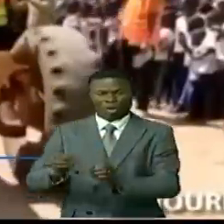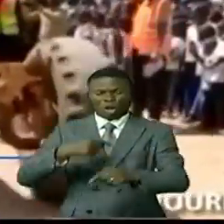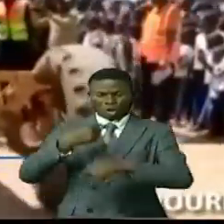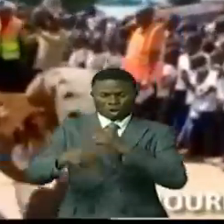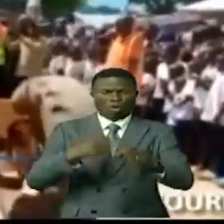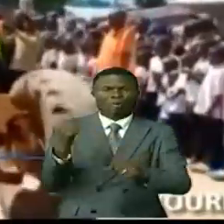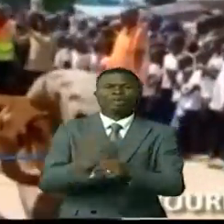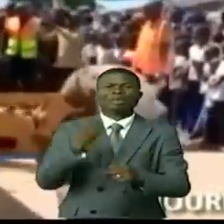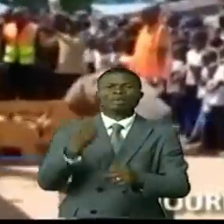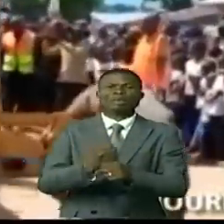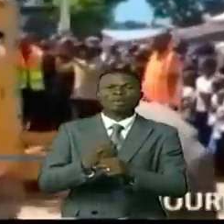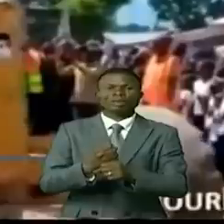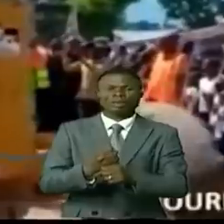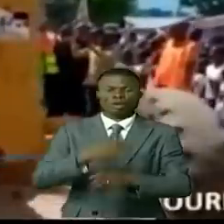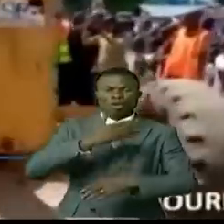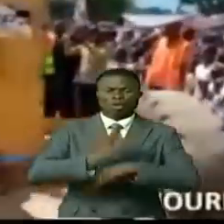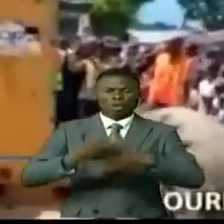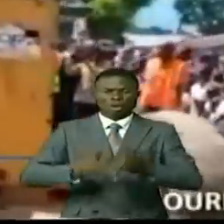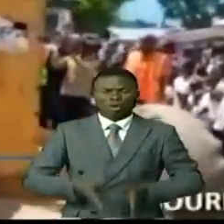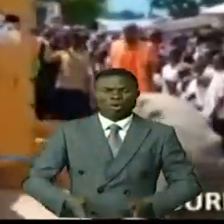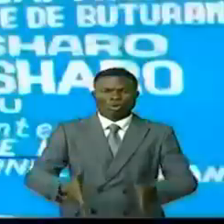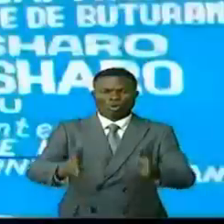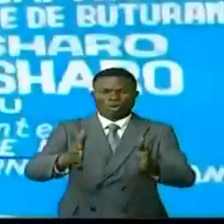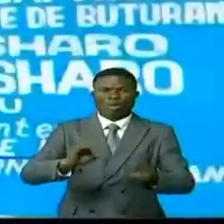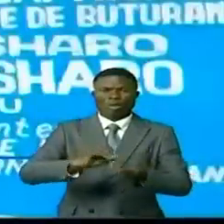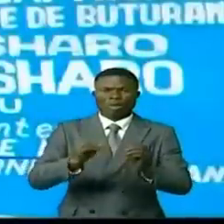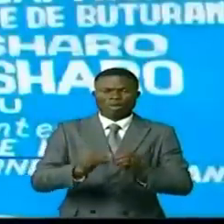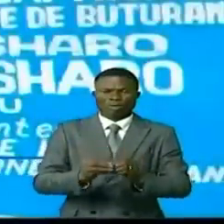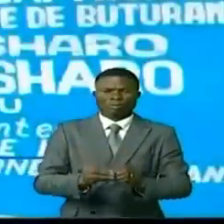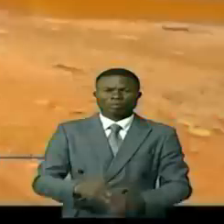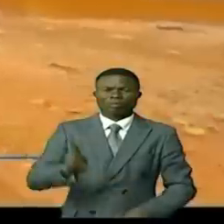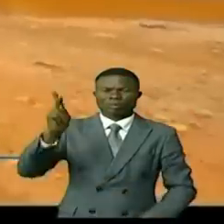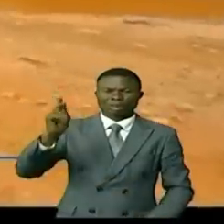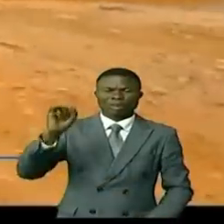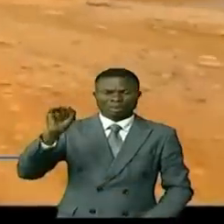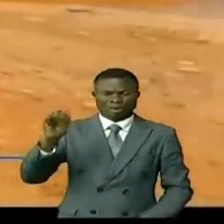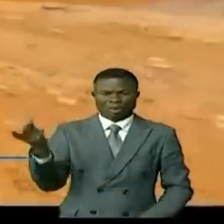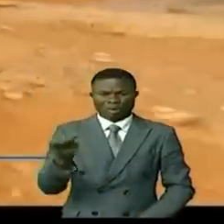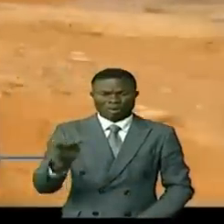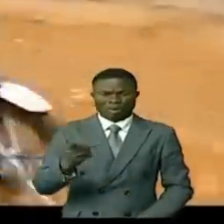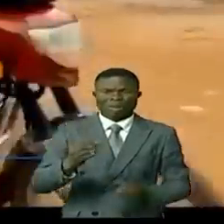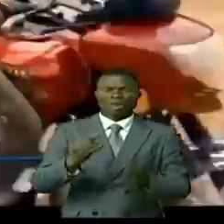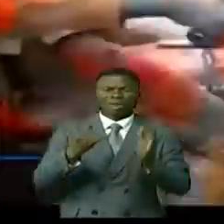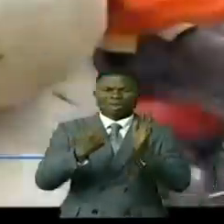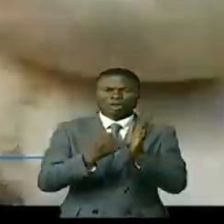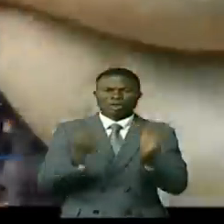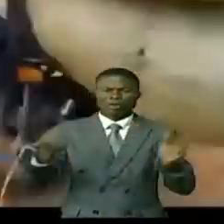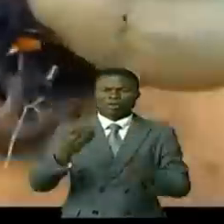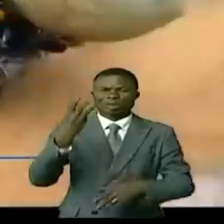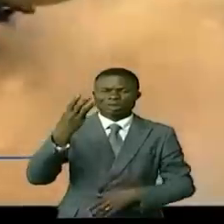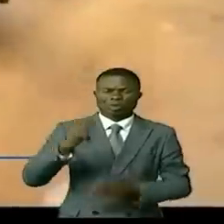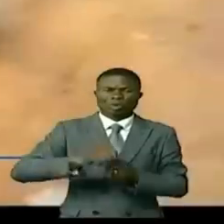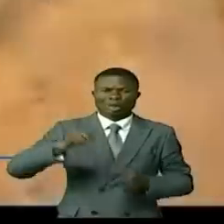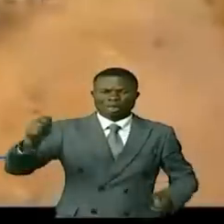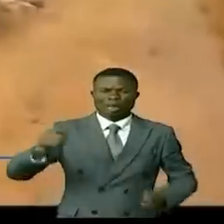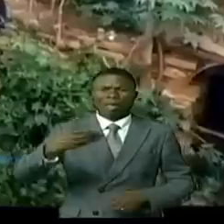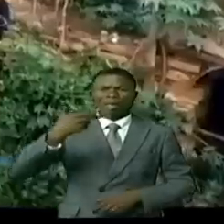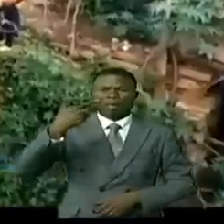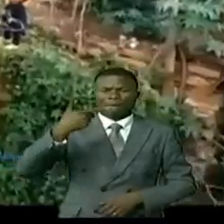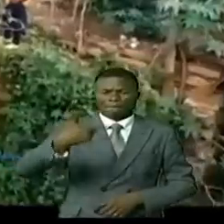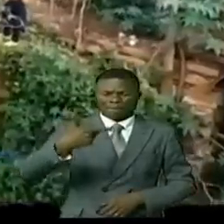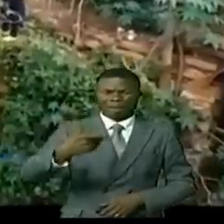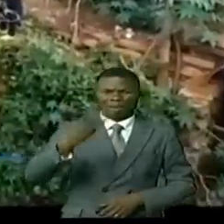des travaux de réhabilitation sur l'axe routier Kiwanja-Ishacha, long de 63 km, le mardi 3 mai 2022